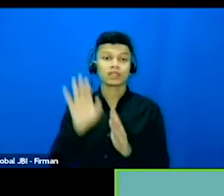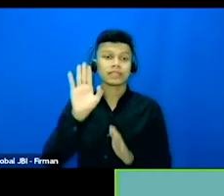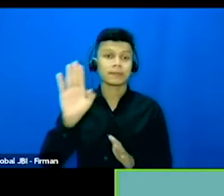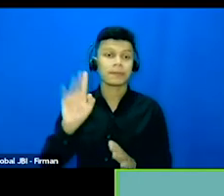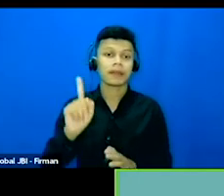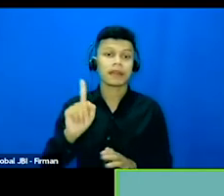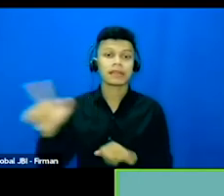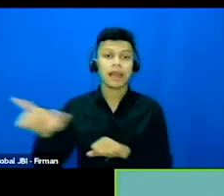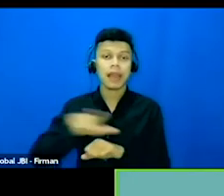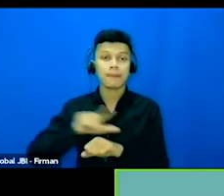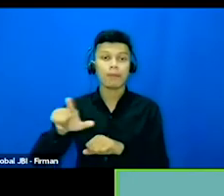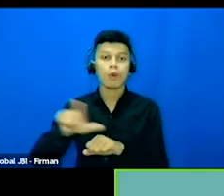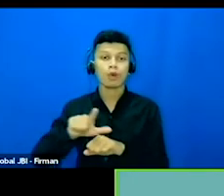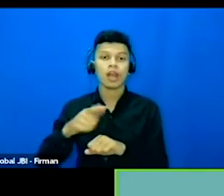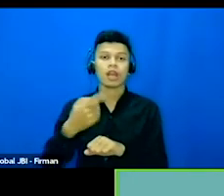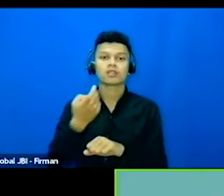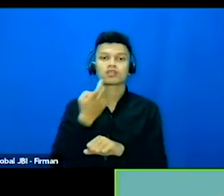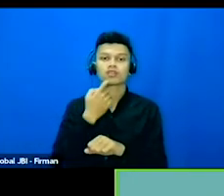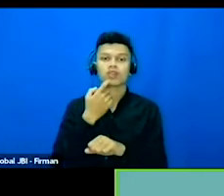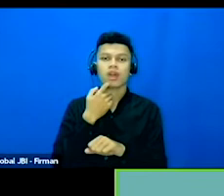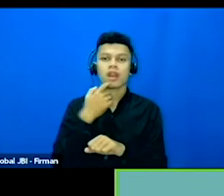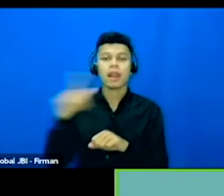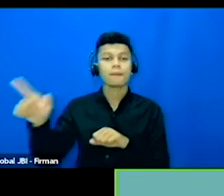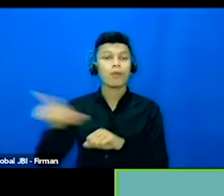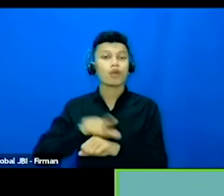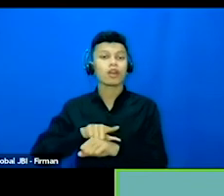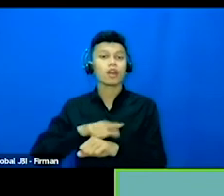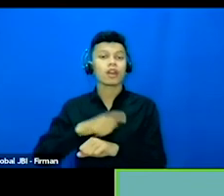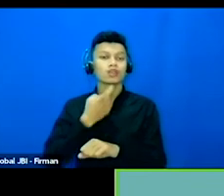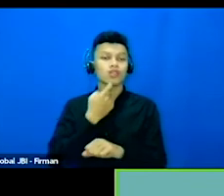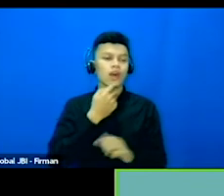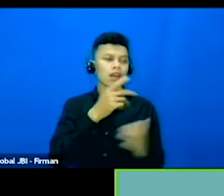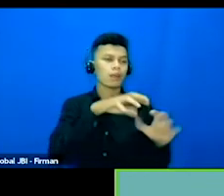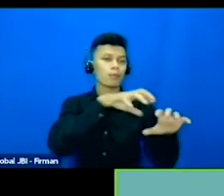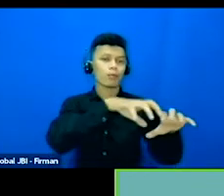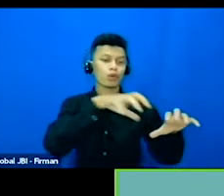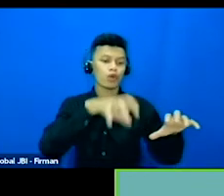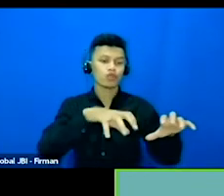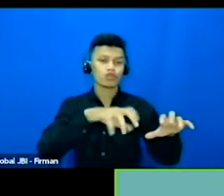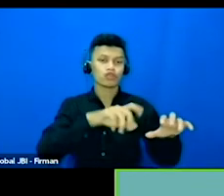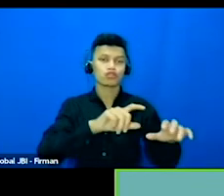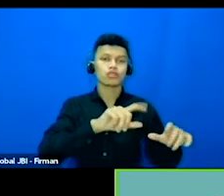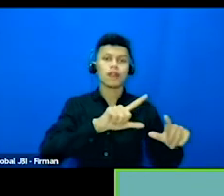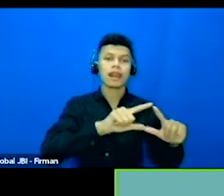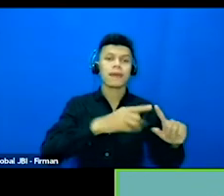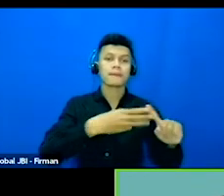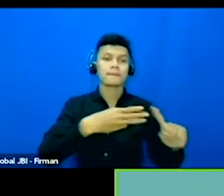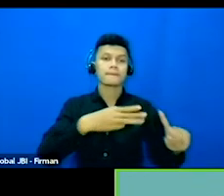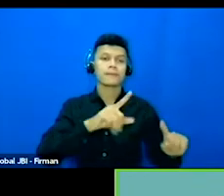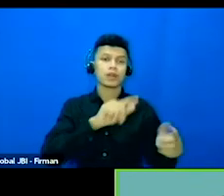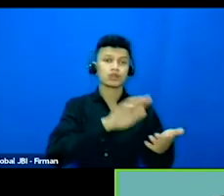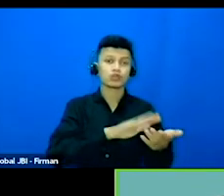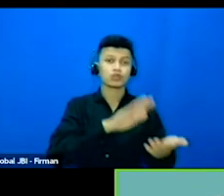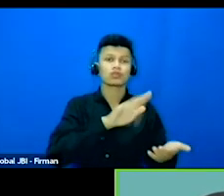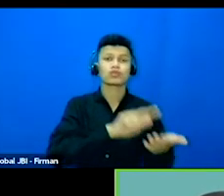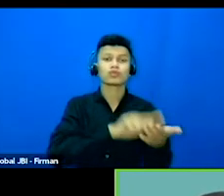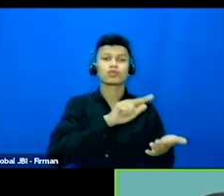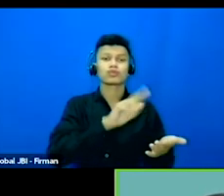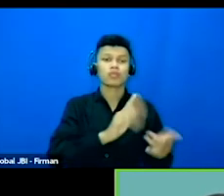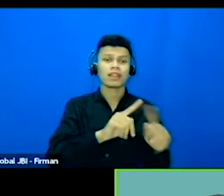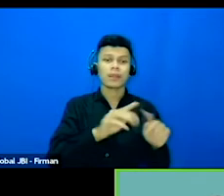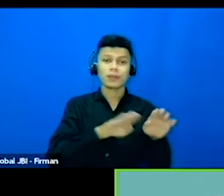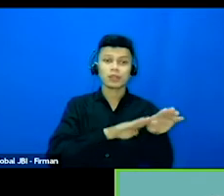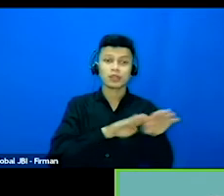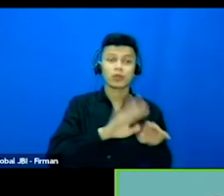aduan terkait tentang ketidak sesuaian produk yang sudah kita berikan ekornya baru silakan rasa juga sudah